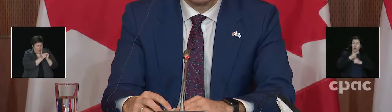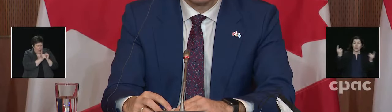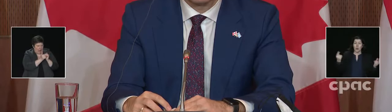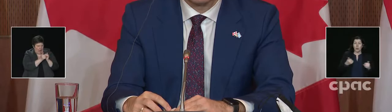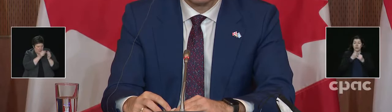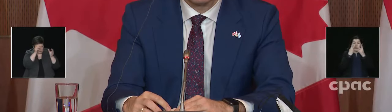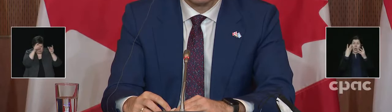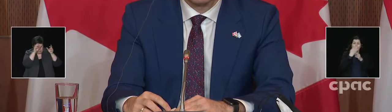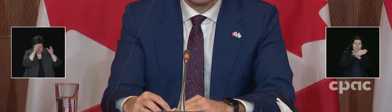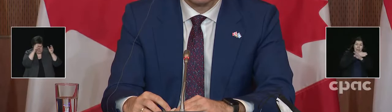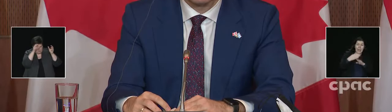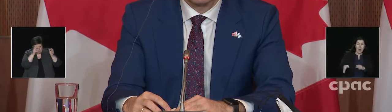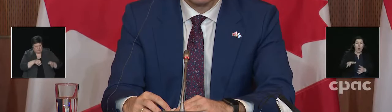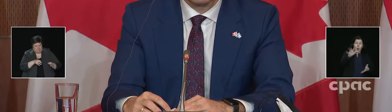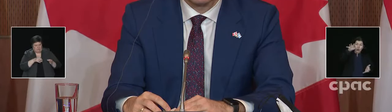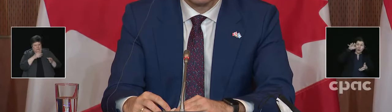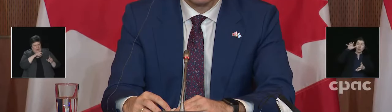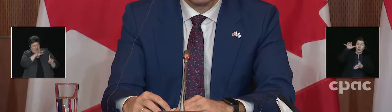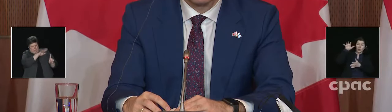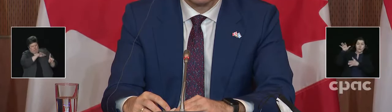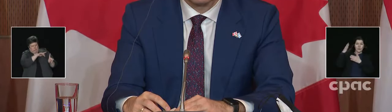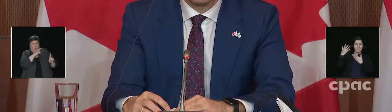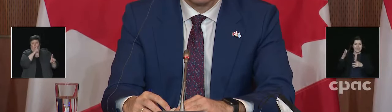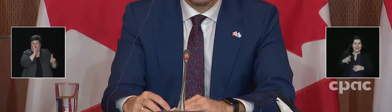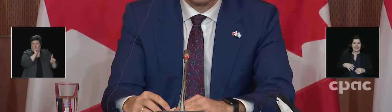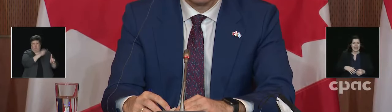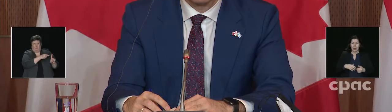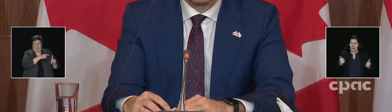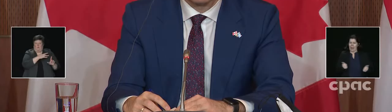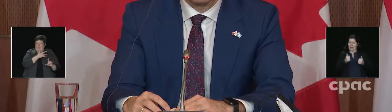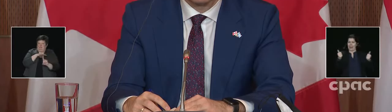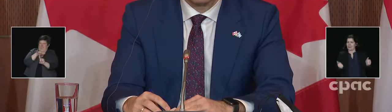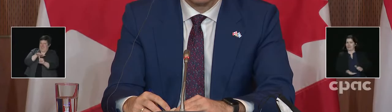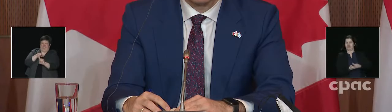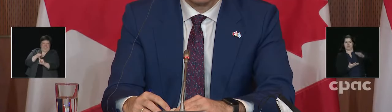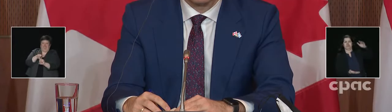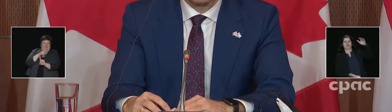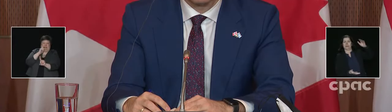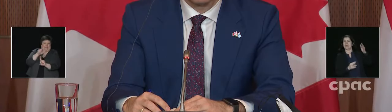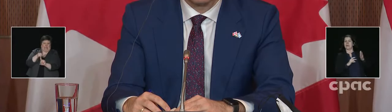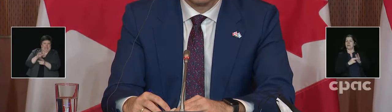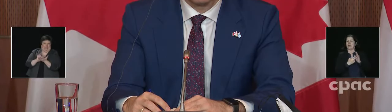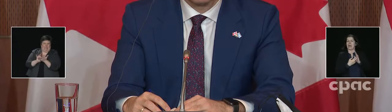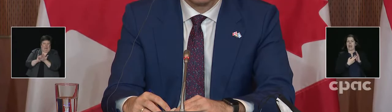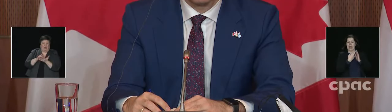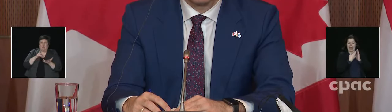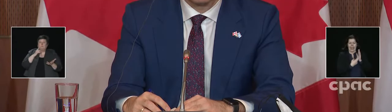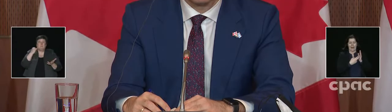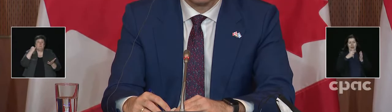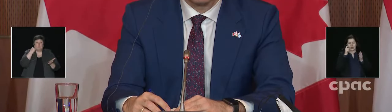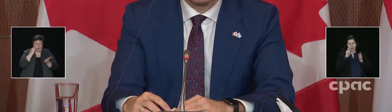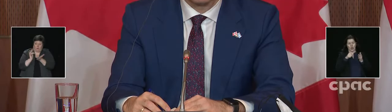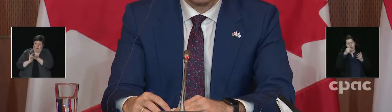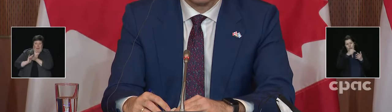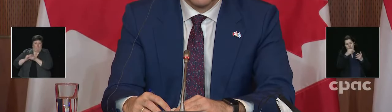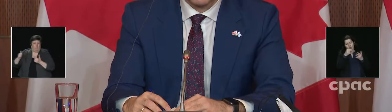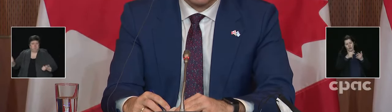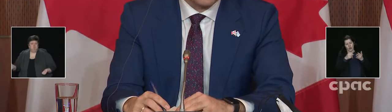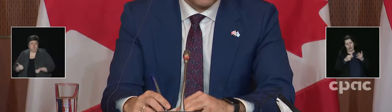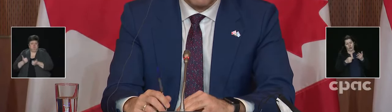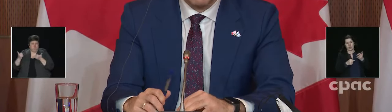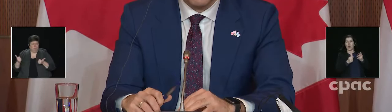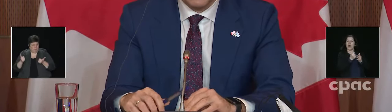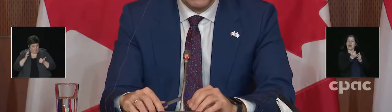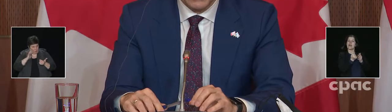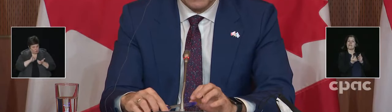millions de ces traitements-là, est-ce qu'on peut penser que les règles vont être relaxées?